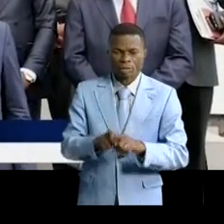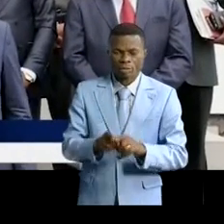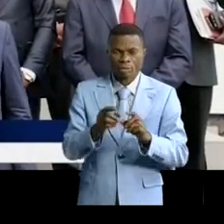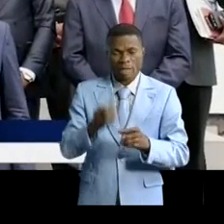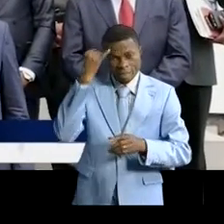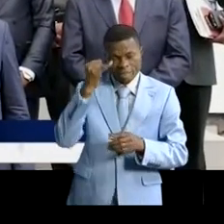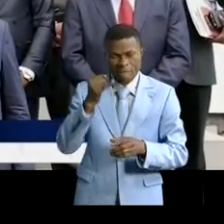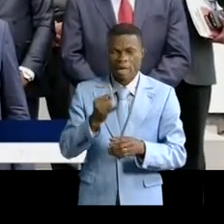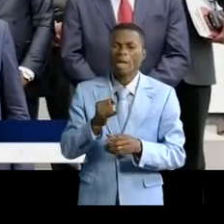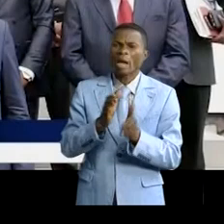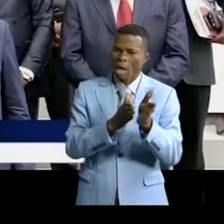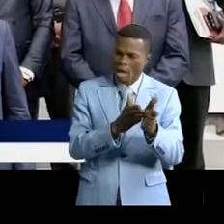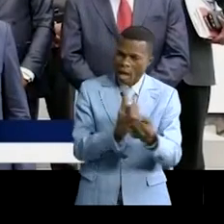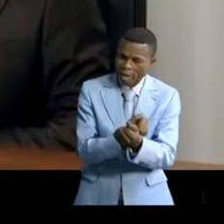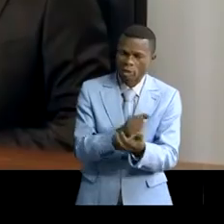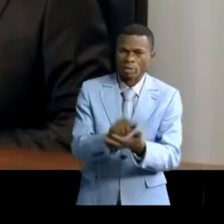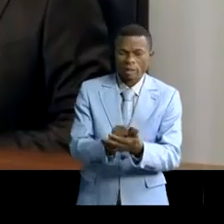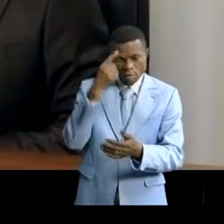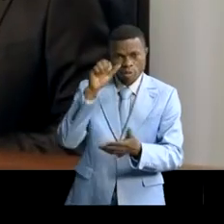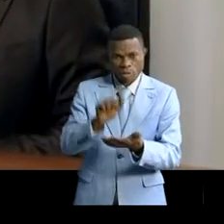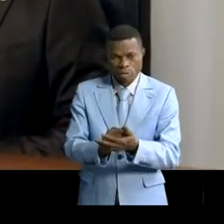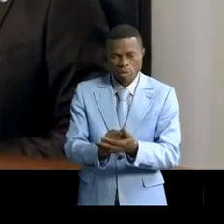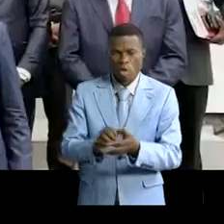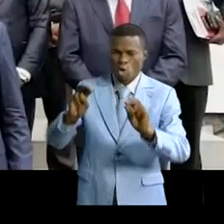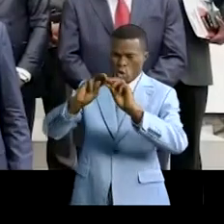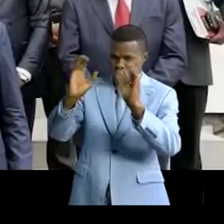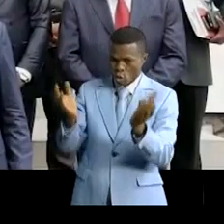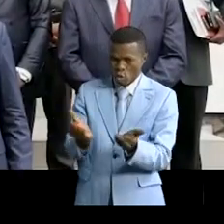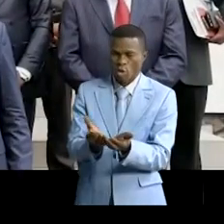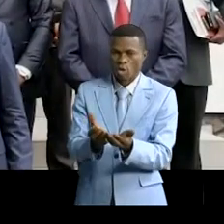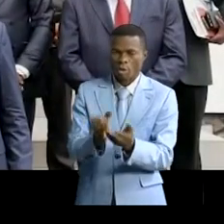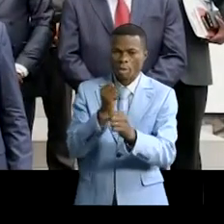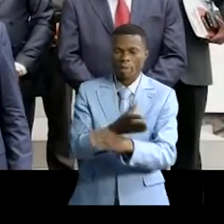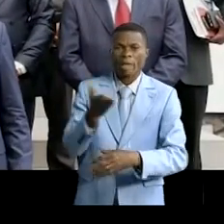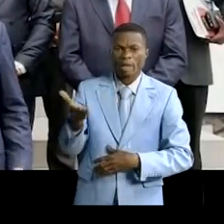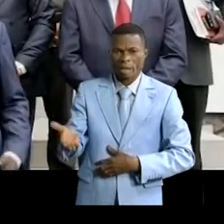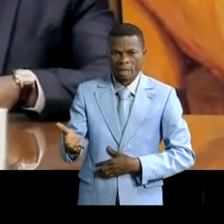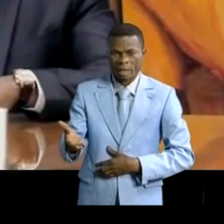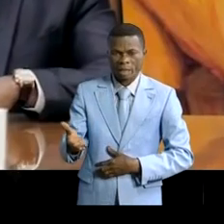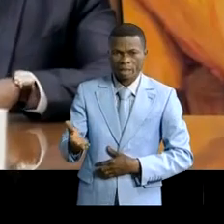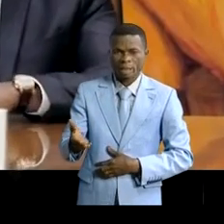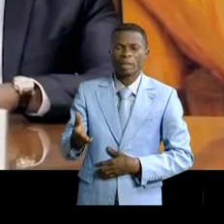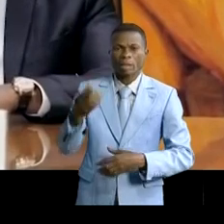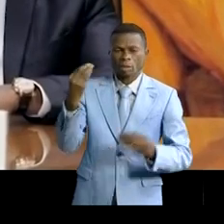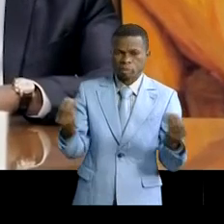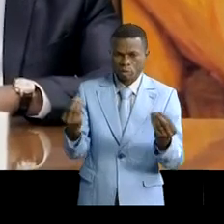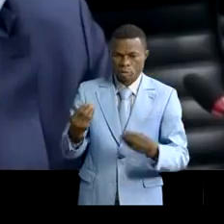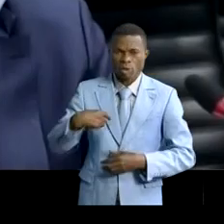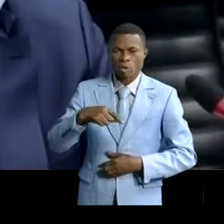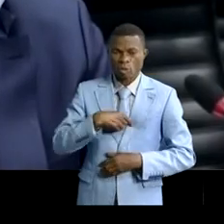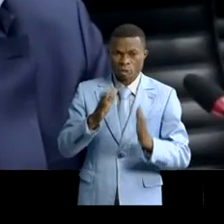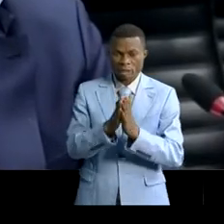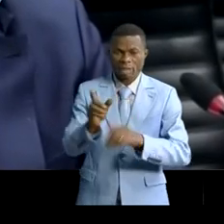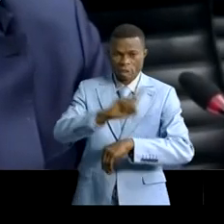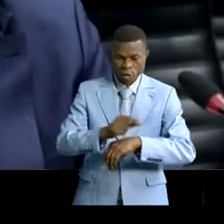à suivre et pour cette fin-là, une commission venait d'être mise en place de manière à ce que d'ici 10 jours,